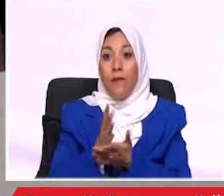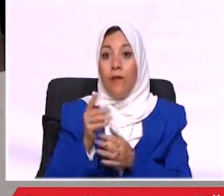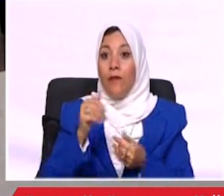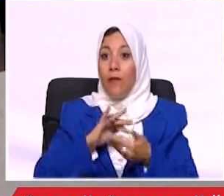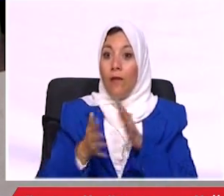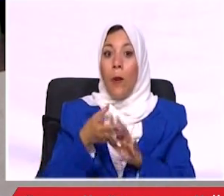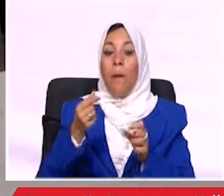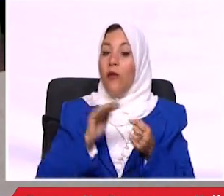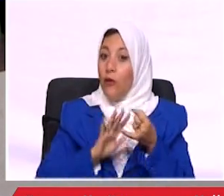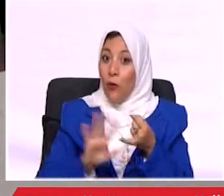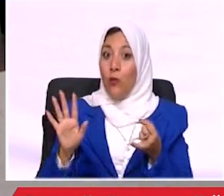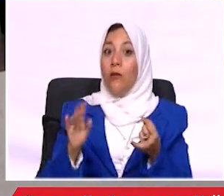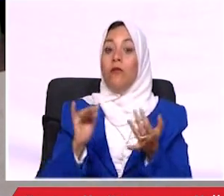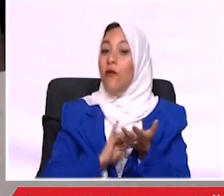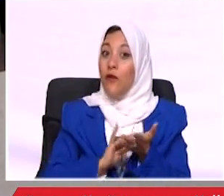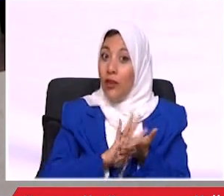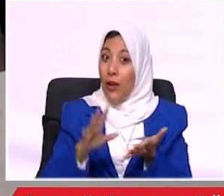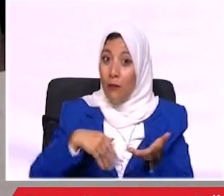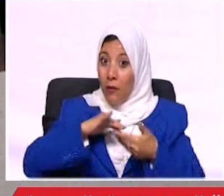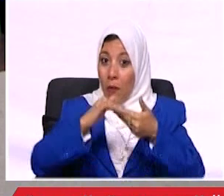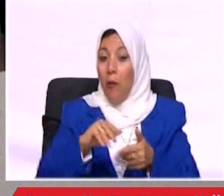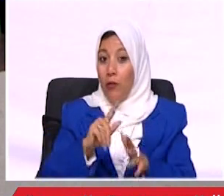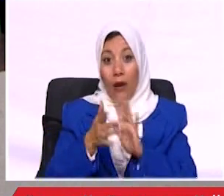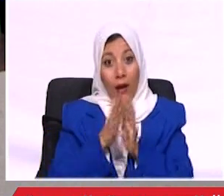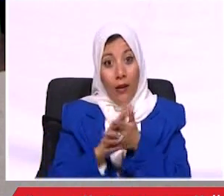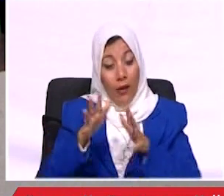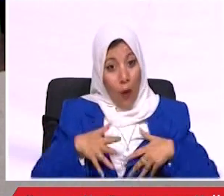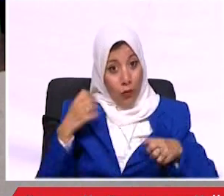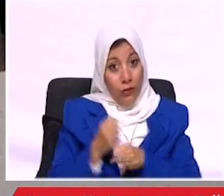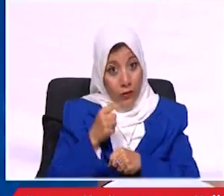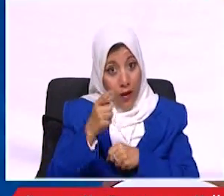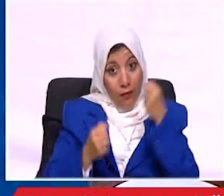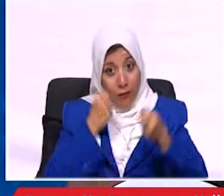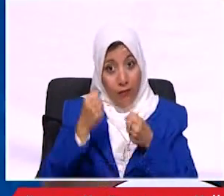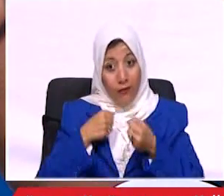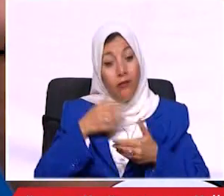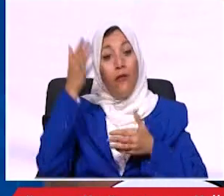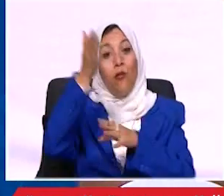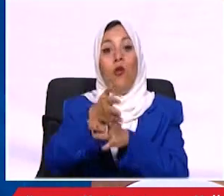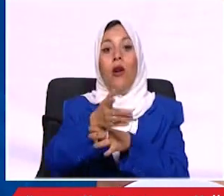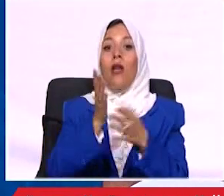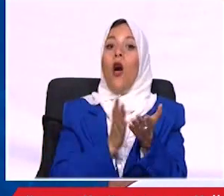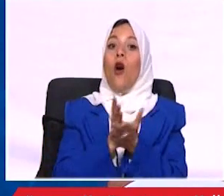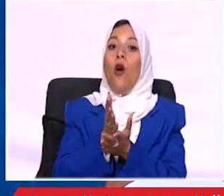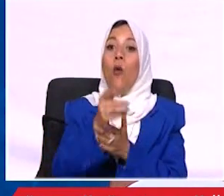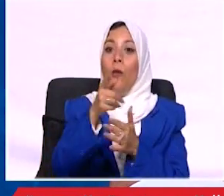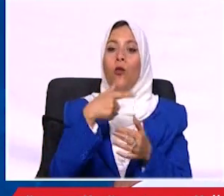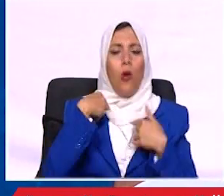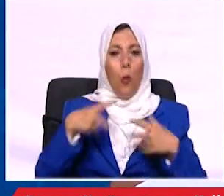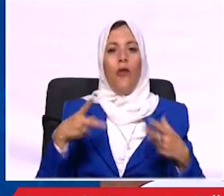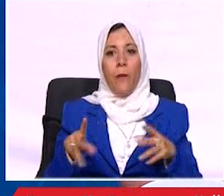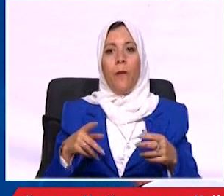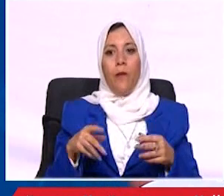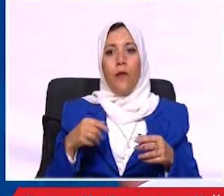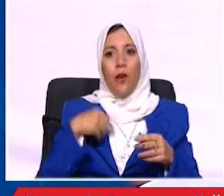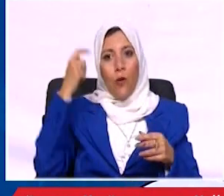ما فيش مصروف، ما فيش ترجع لي عايز حاجه، خلاص عايز تبتدي تشتغل يا هتكمل. قلت له خلاص انا موافق، كل